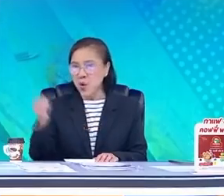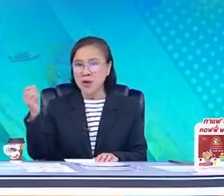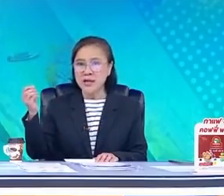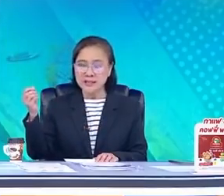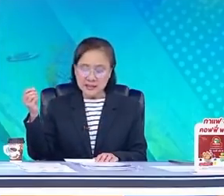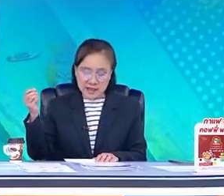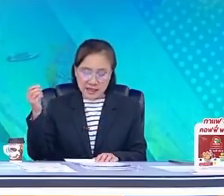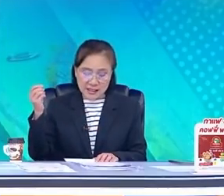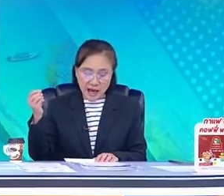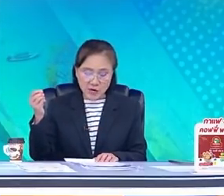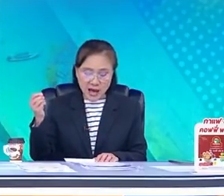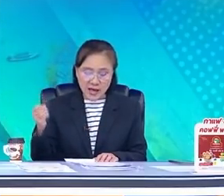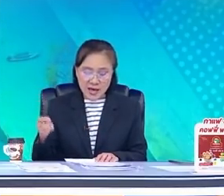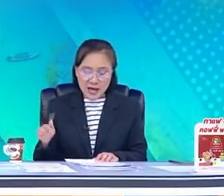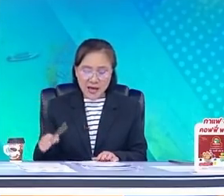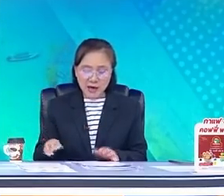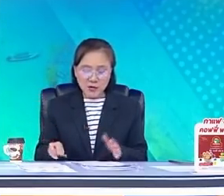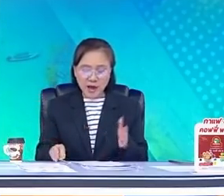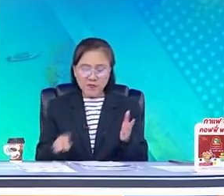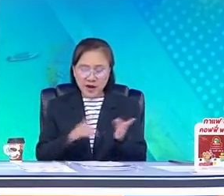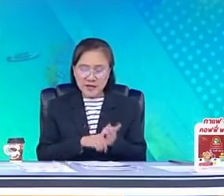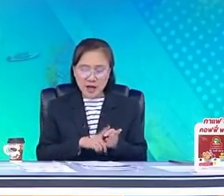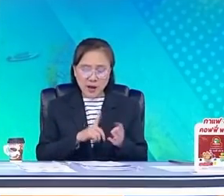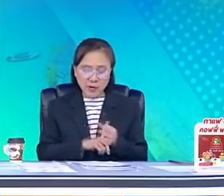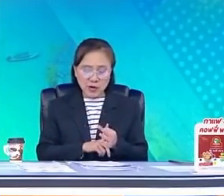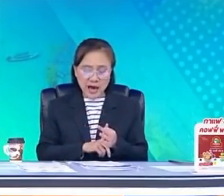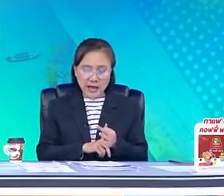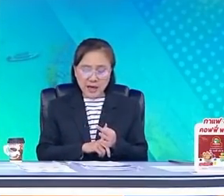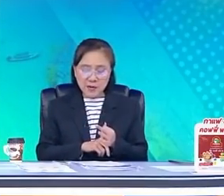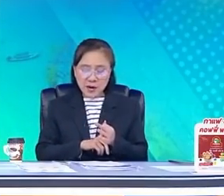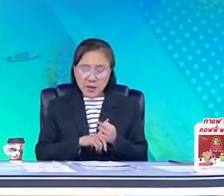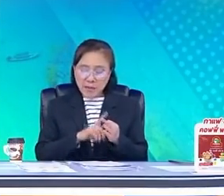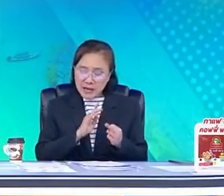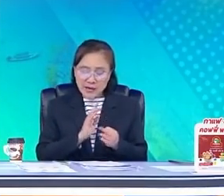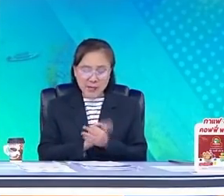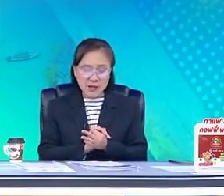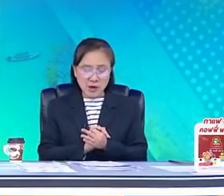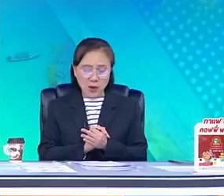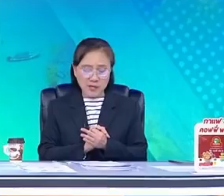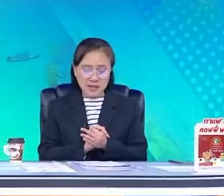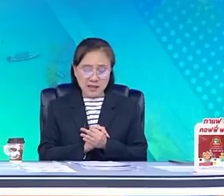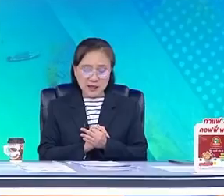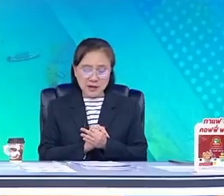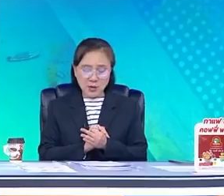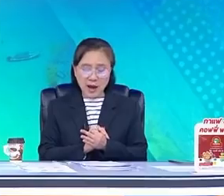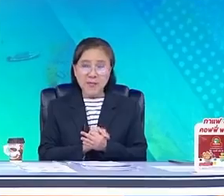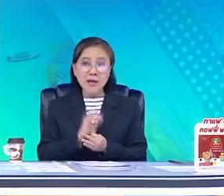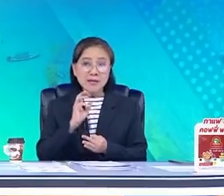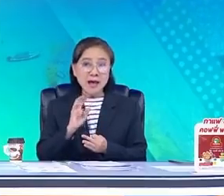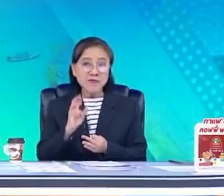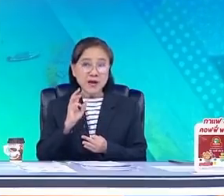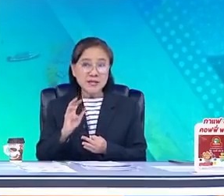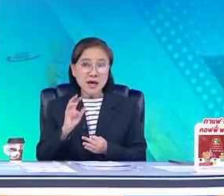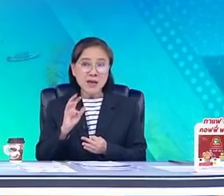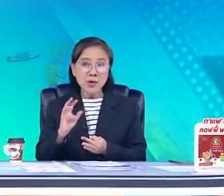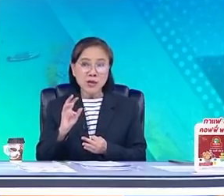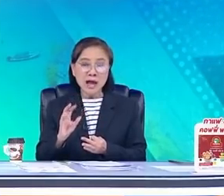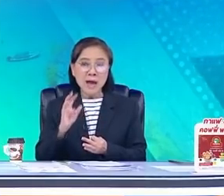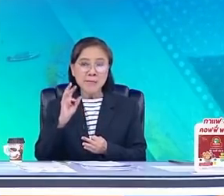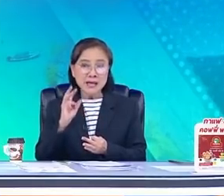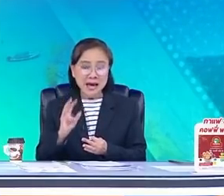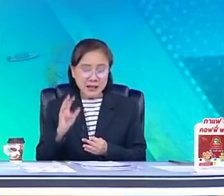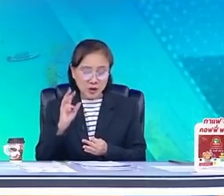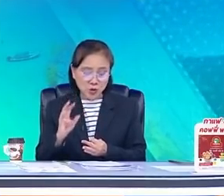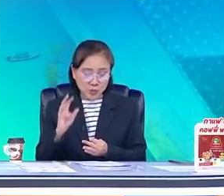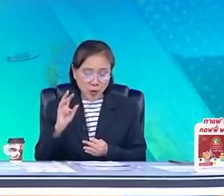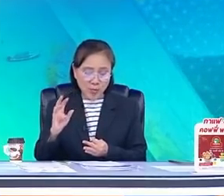ามันเชื่อมโยงกันอย่างชัดเจนเลย9รายขณะเดียวกันไฟเซอร์กับโมเดอร์นานั้นไม่ได้ทำให้เกิดความเสี่ยงเช่นเดียวกันแต่ไฟเซอร์และโมเดอร์น